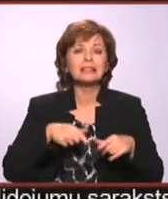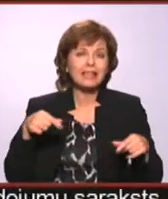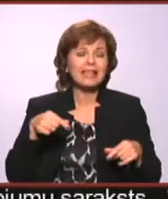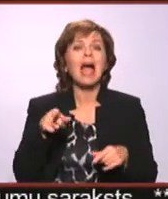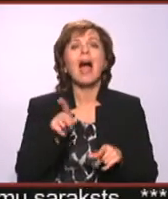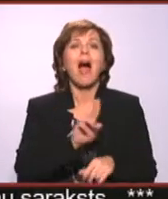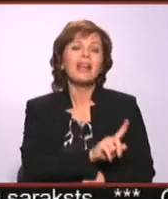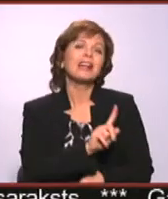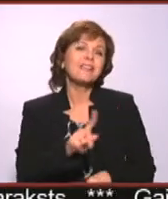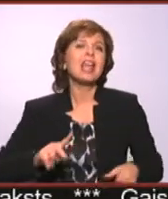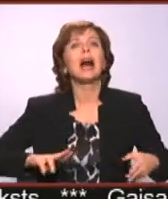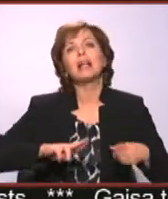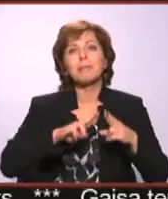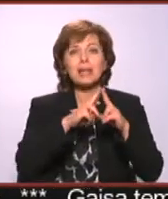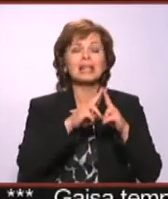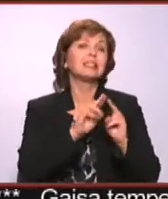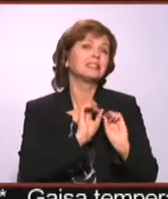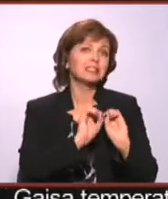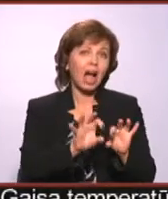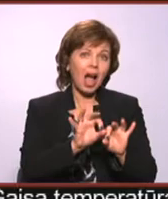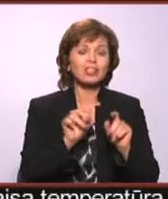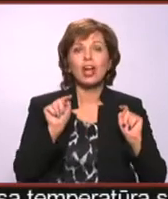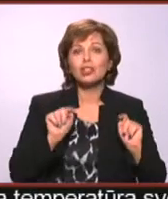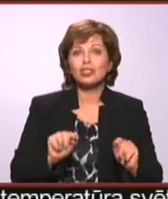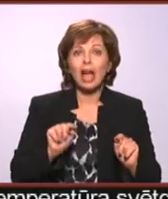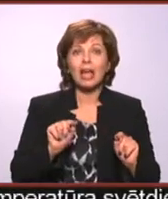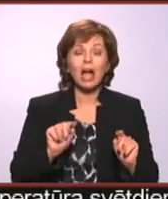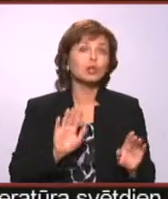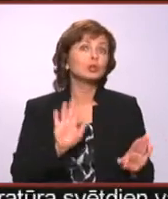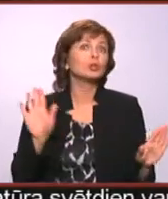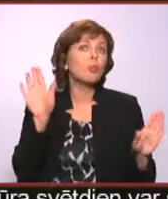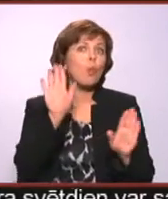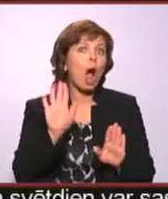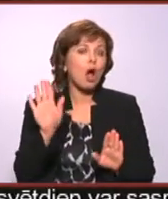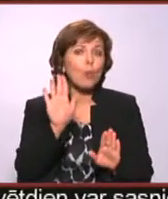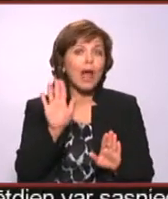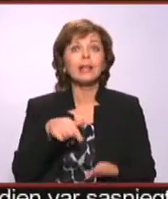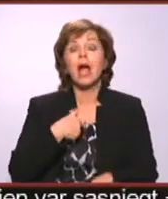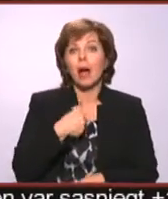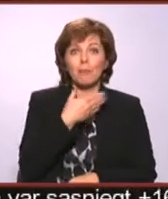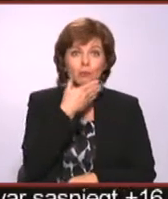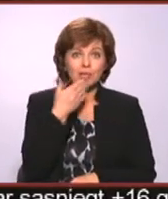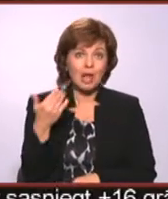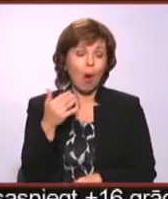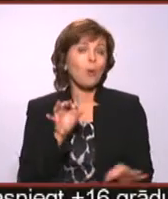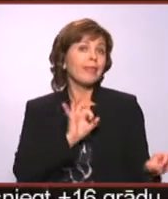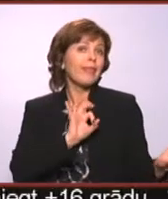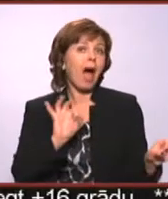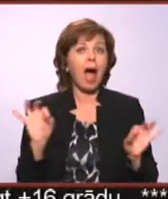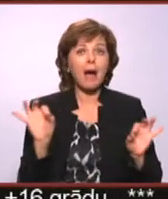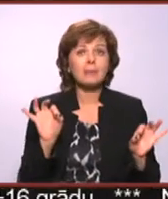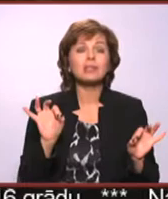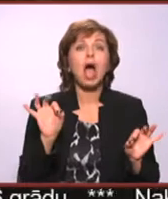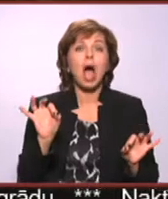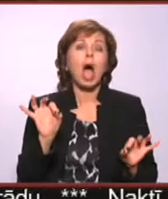jau ikvienā pilī stāsta, ka arī šajā spokojoties. Ja mums nav nekādas dāmas, bet mums ir tieši